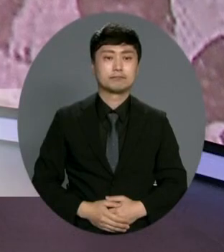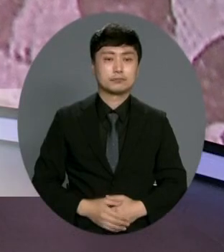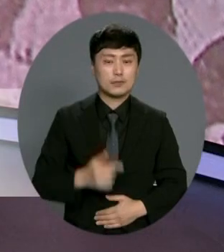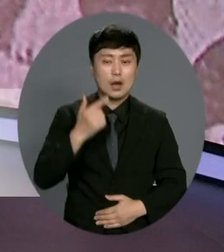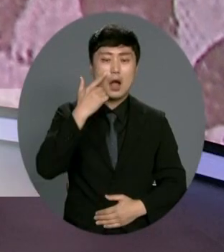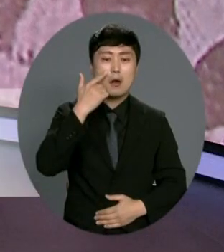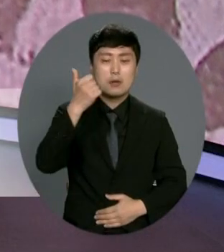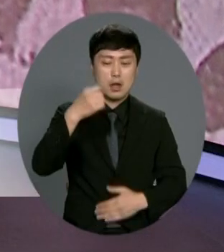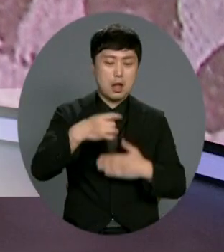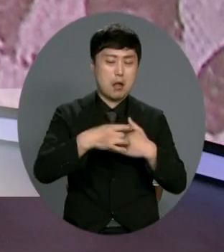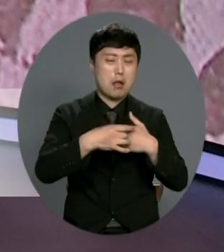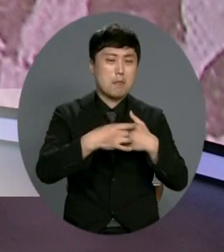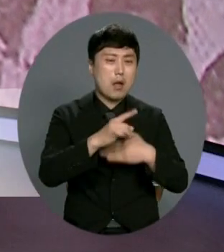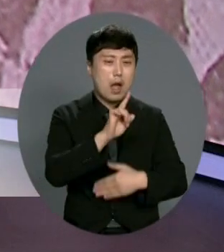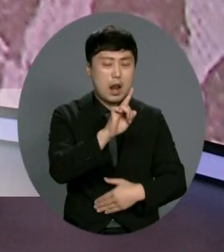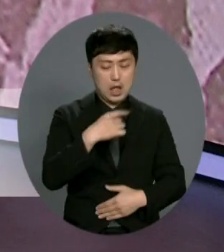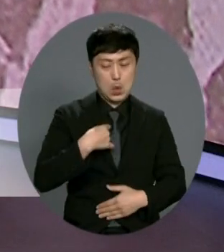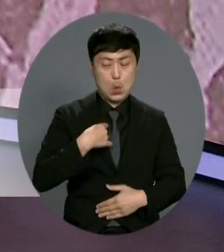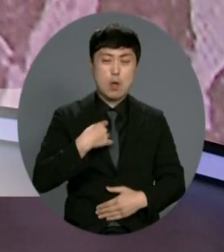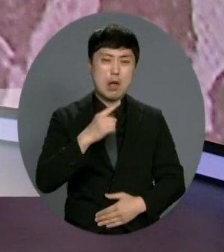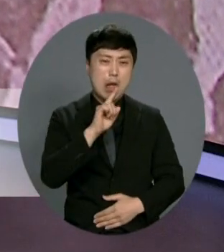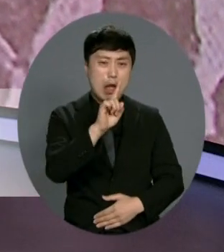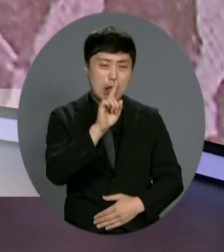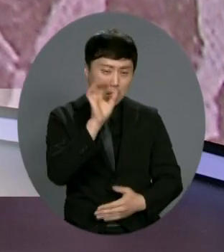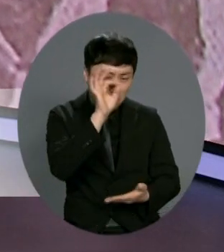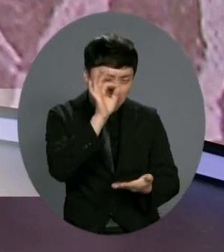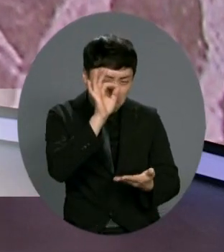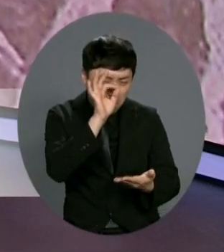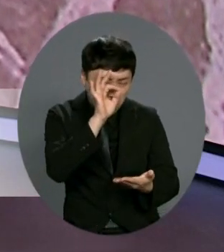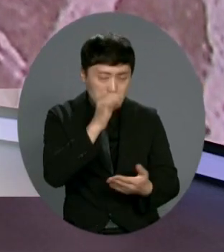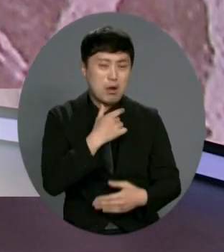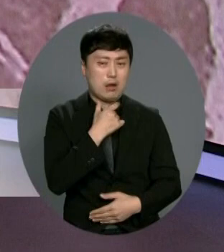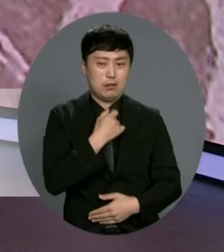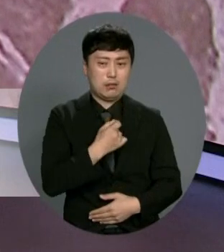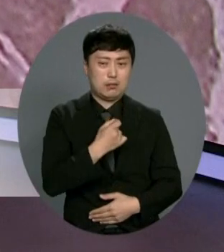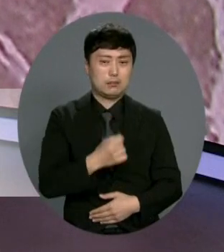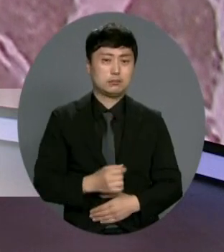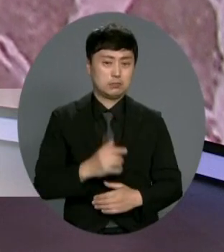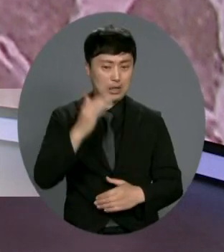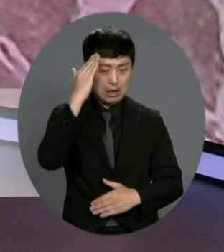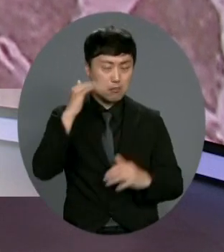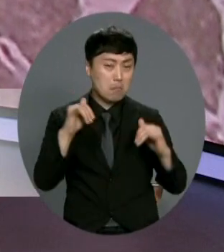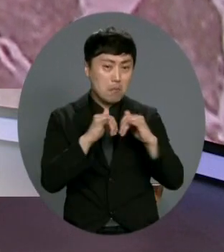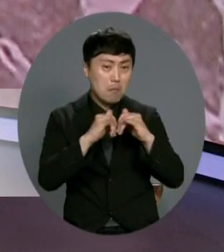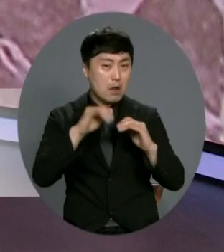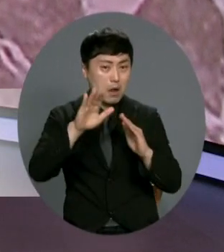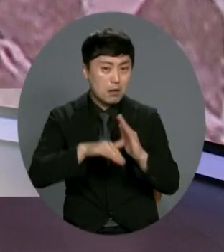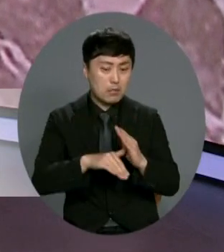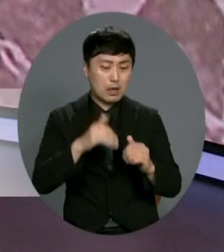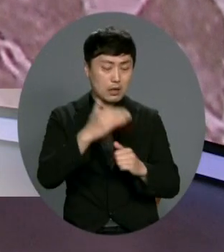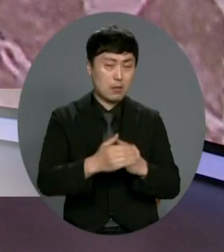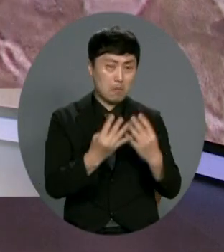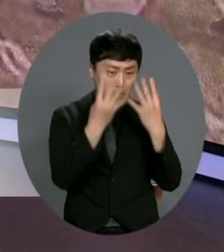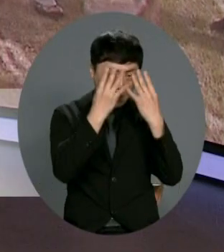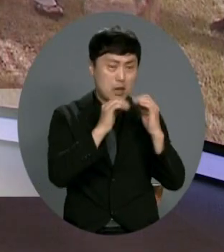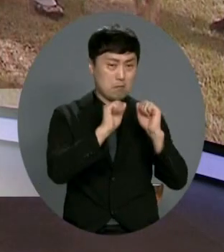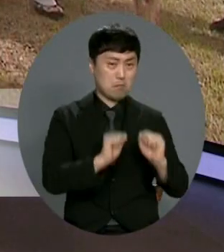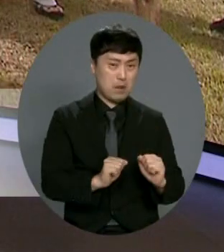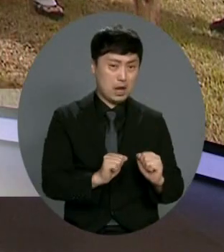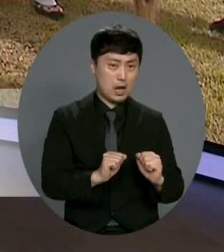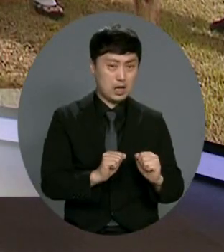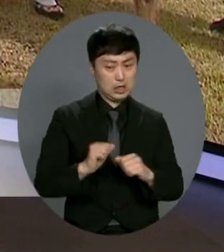아버지의 뺨 조각 옷가지 하나라도 찾았으면 좋겠다 한국전쟁 당시 대구 형무소에 수감되어